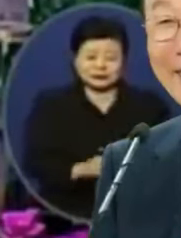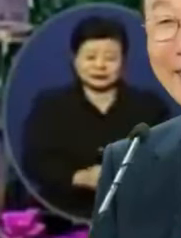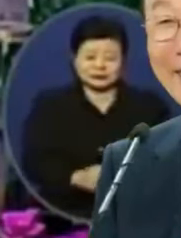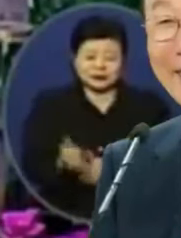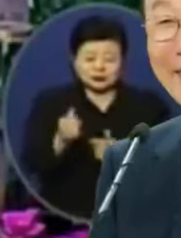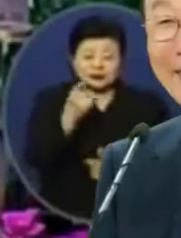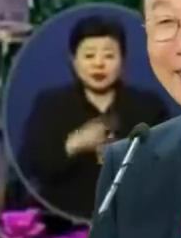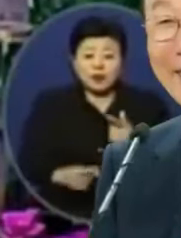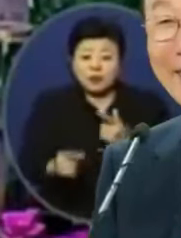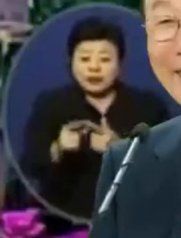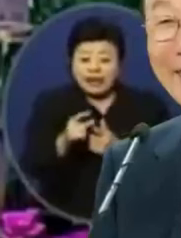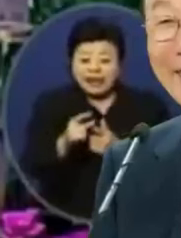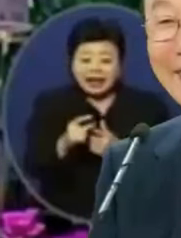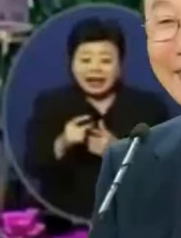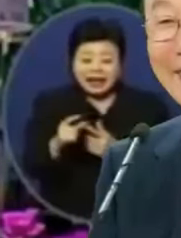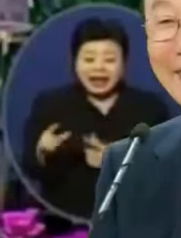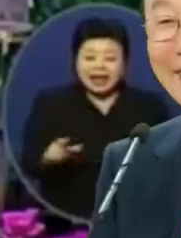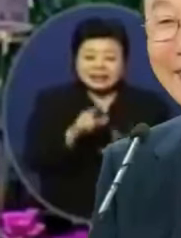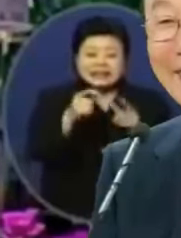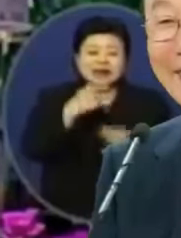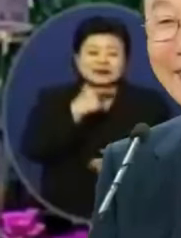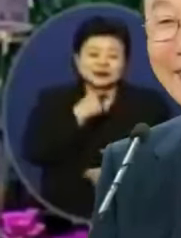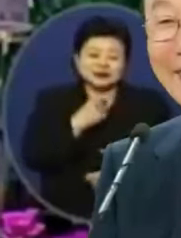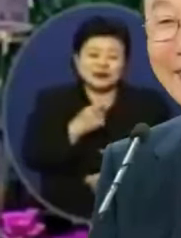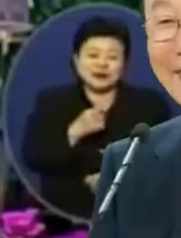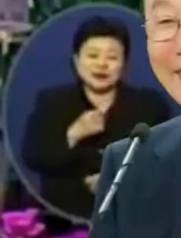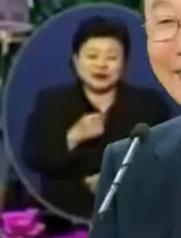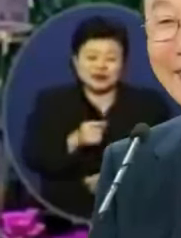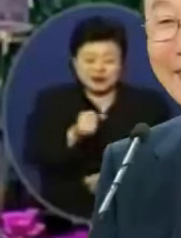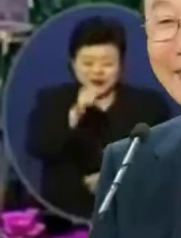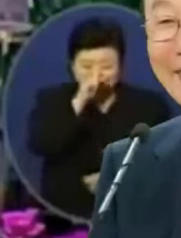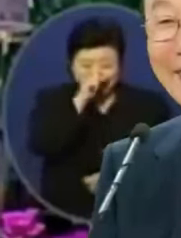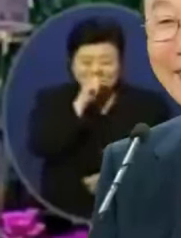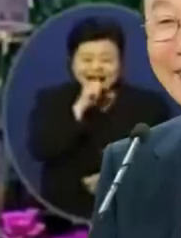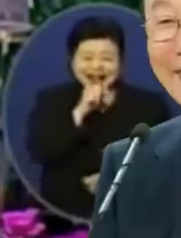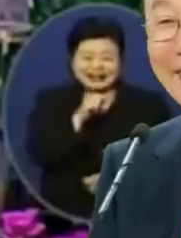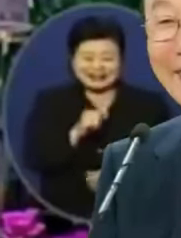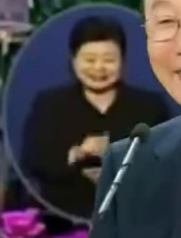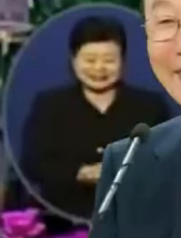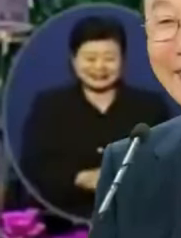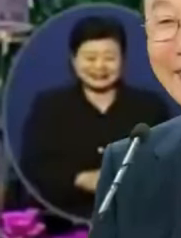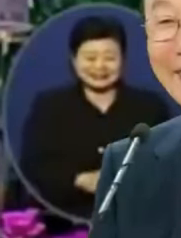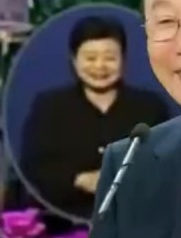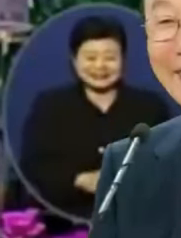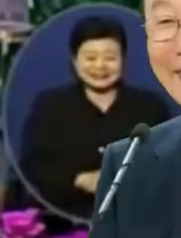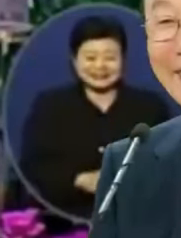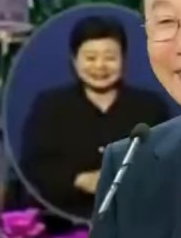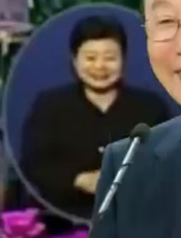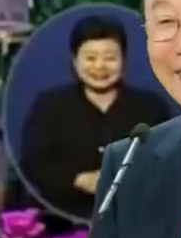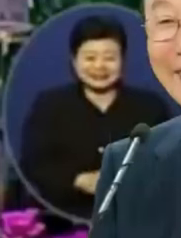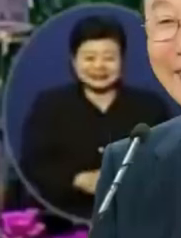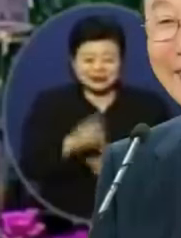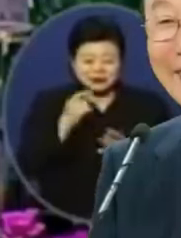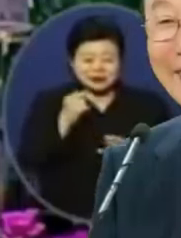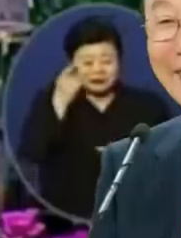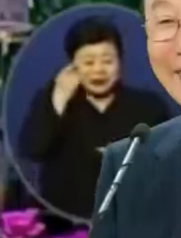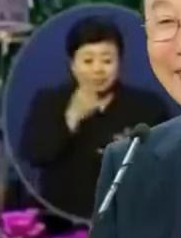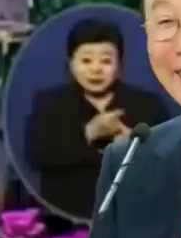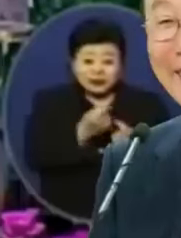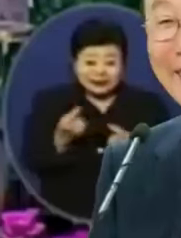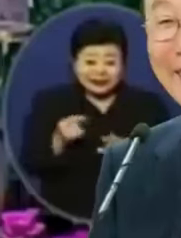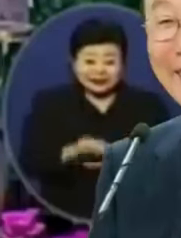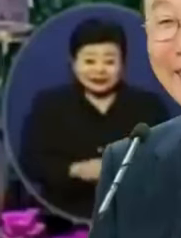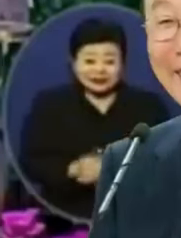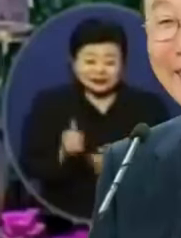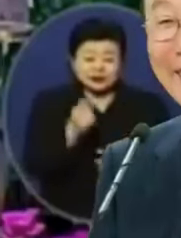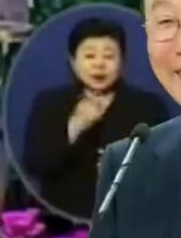죽는 것보다는 사는 것이 좋다고 생각하고 있습니다. 저도 그렇게 생각해요.